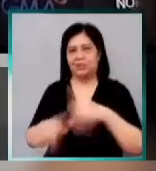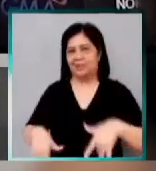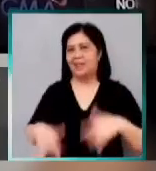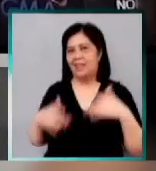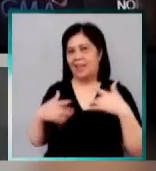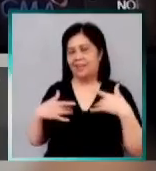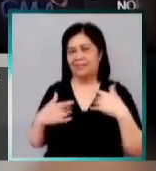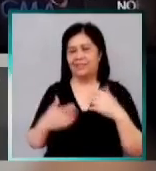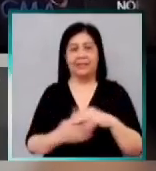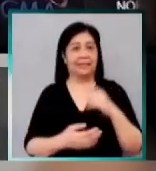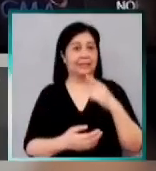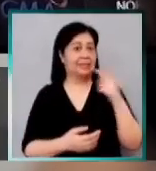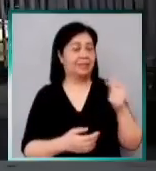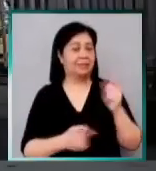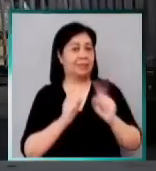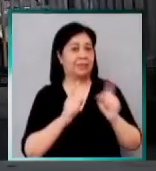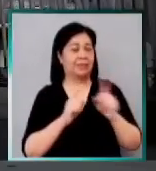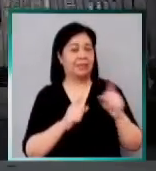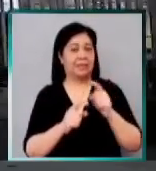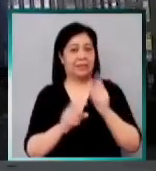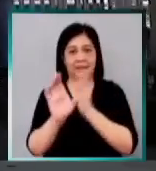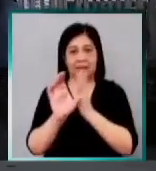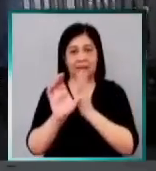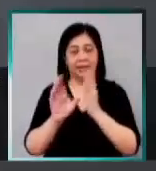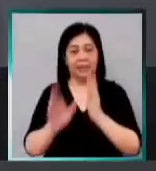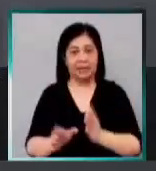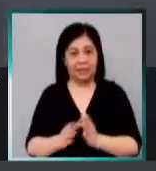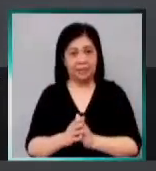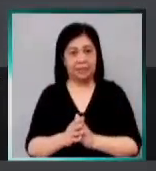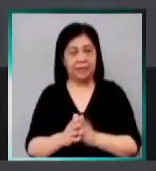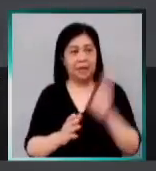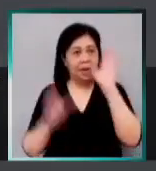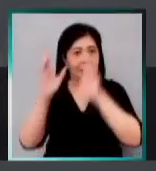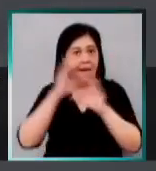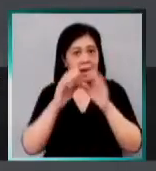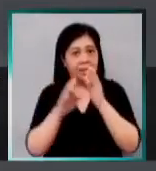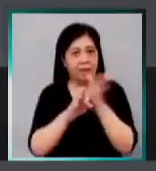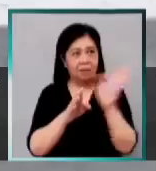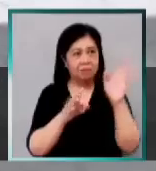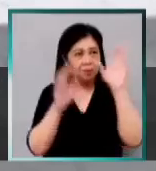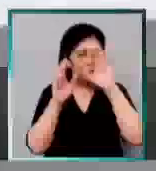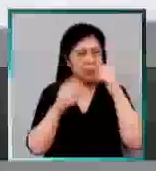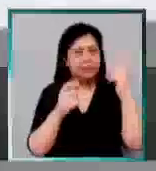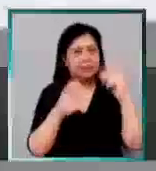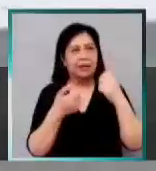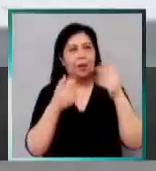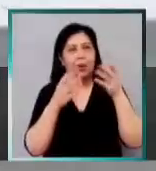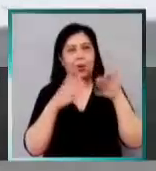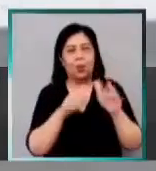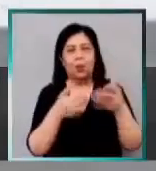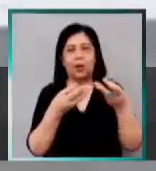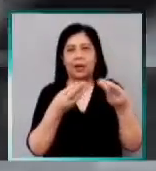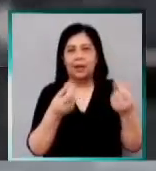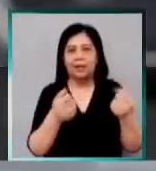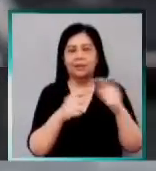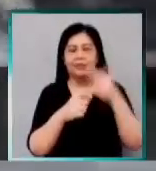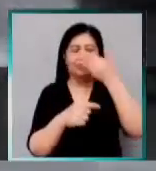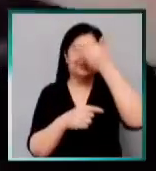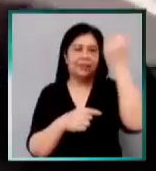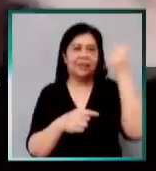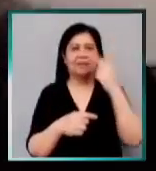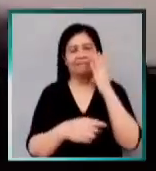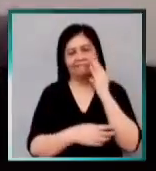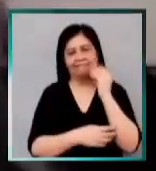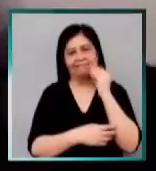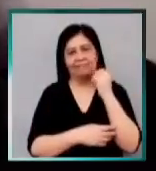naman ng nakausap kong psychiatrist, ang paghanap ng diversion na distraction ay paraan para makalimutan ang pinagdaraan ng